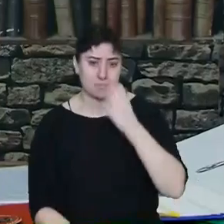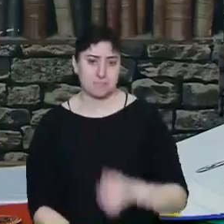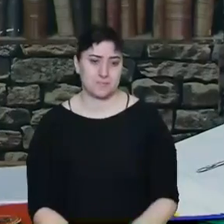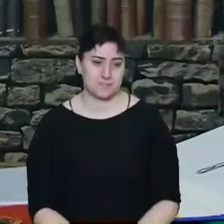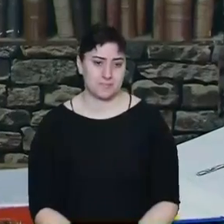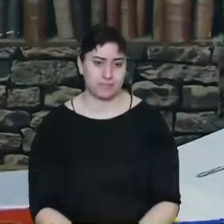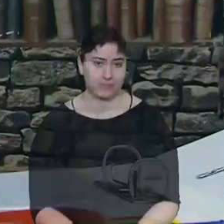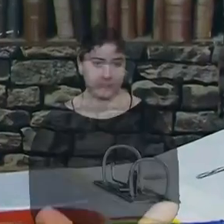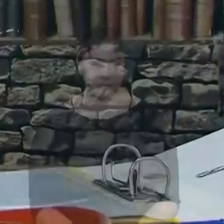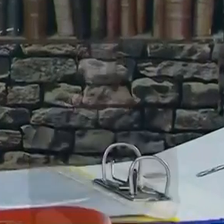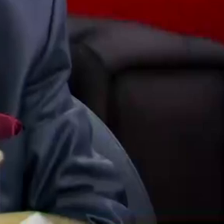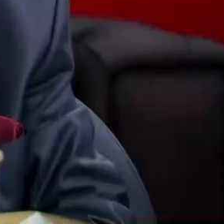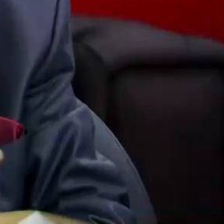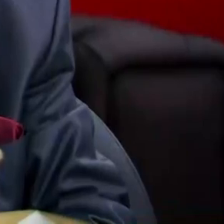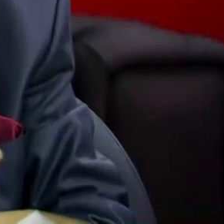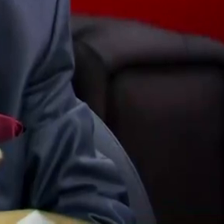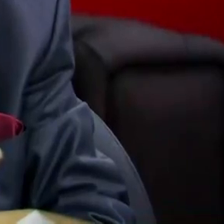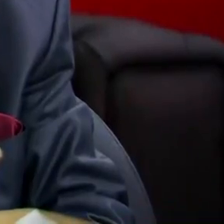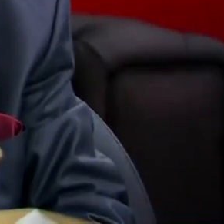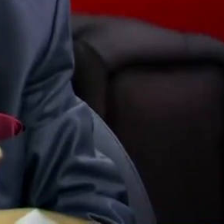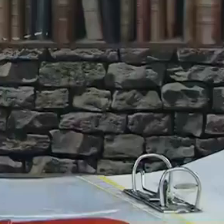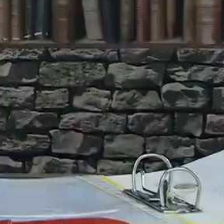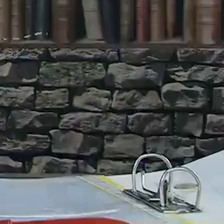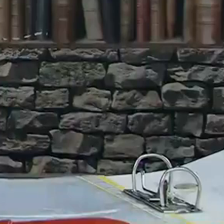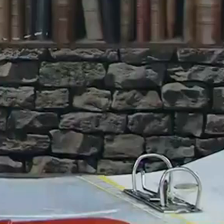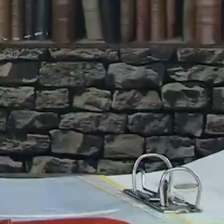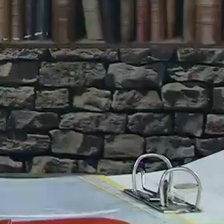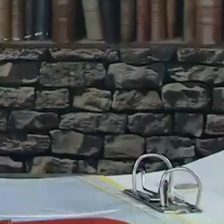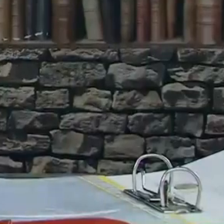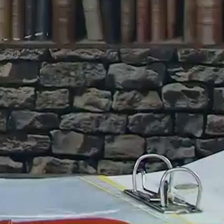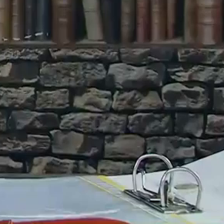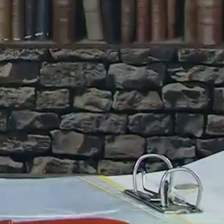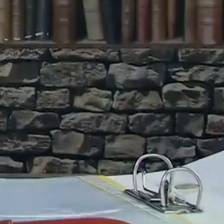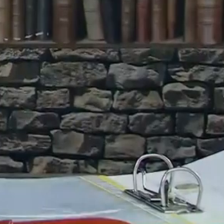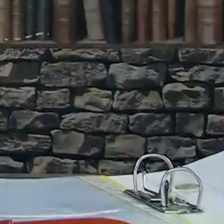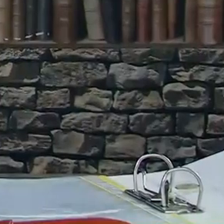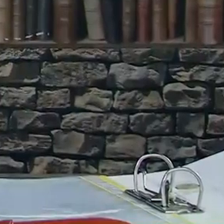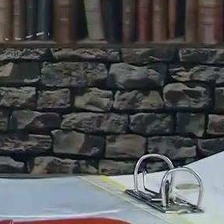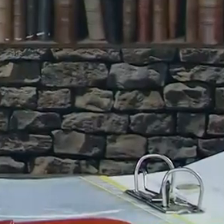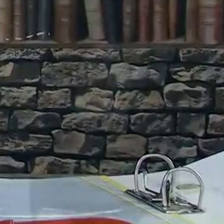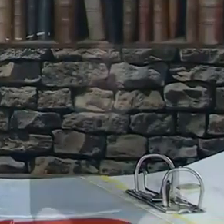telefon bekliyorlar. Sarp isteksizce telefonunu eline alıp bir numara tuşladı. Cevap bekliyor.